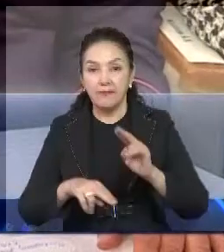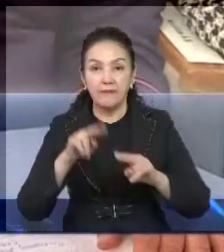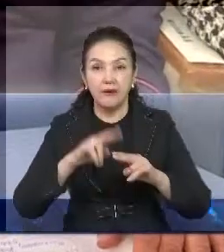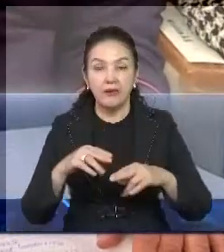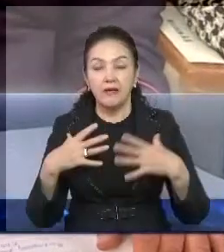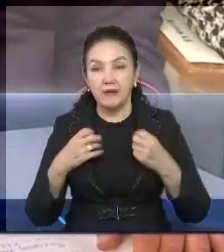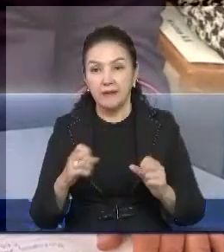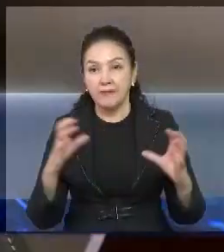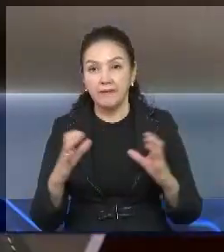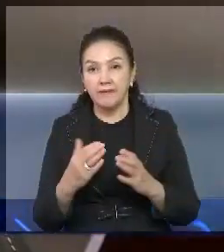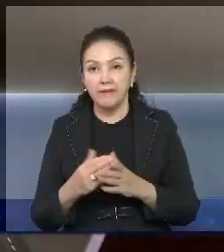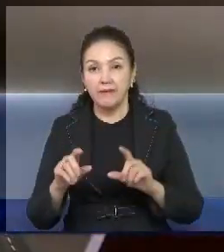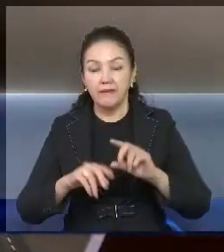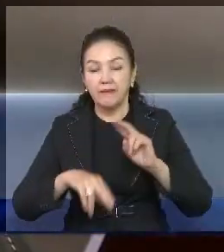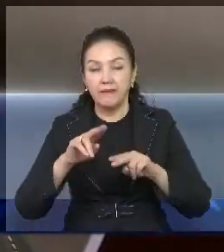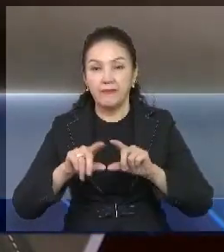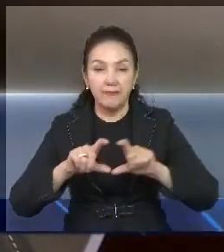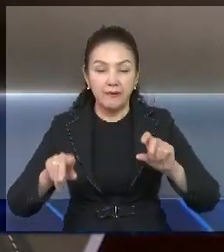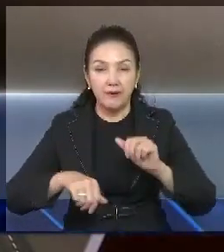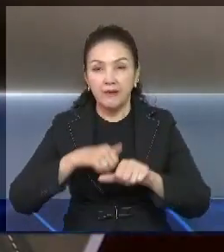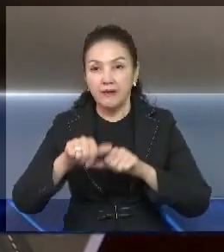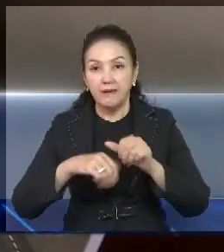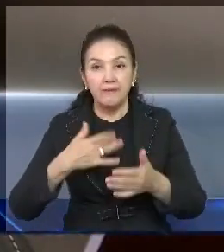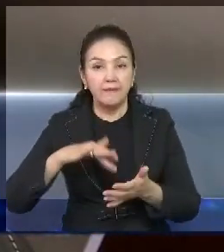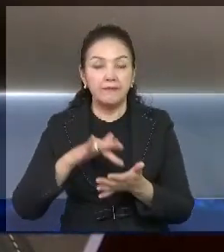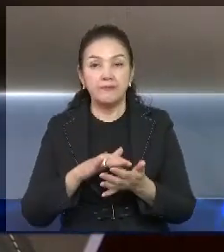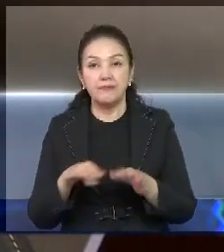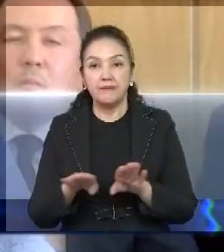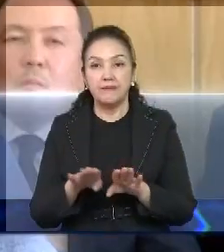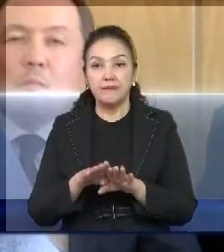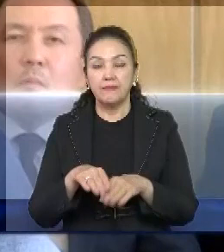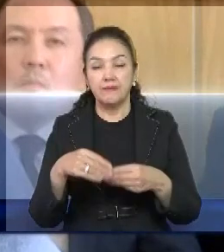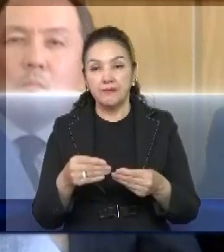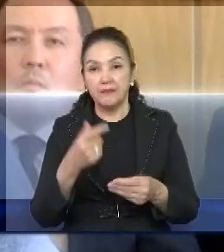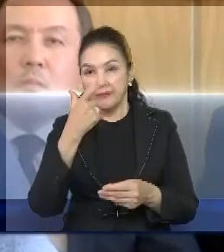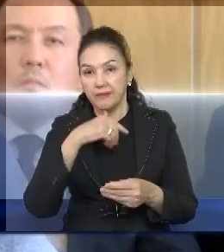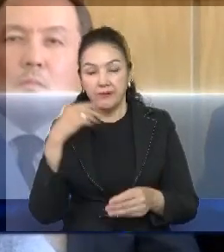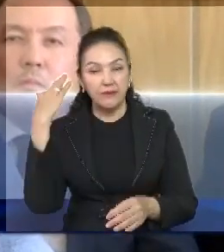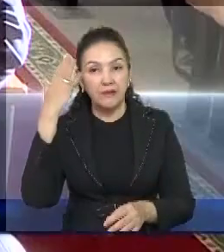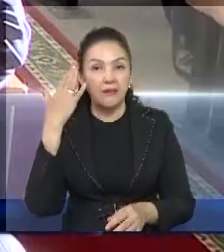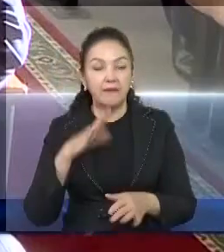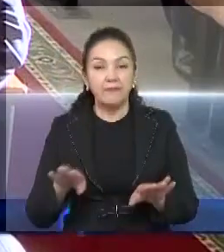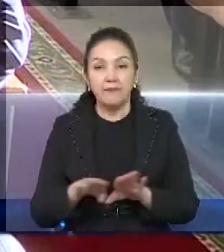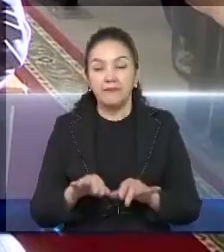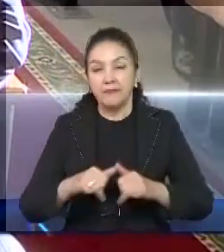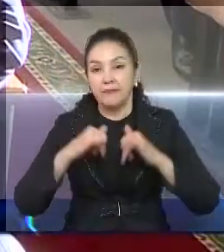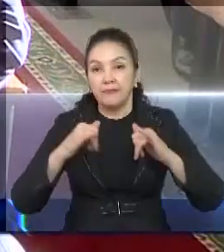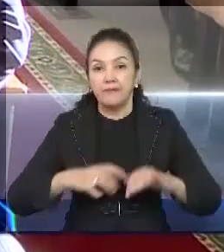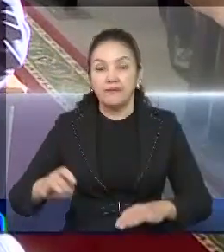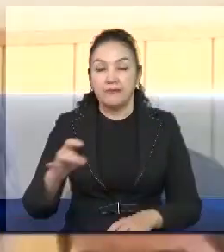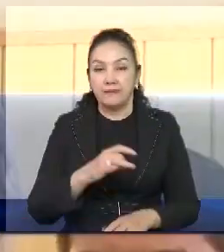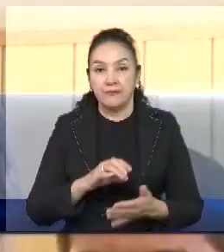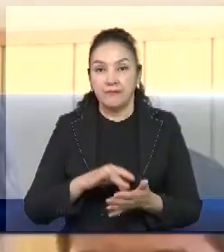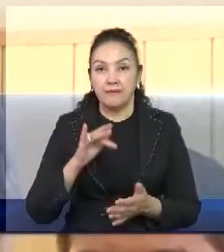объектов здравоохранения возведение школы детских садов жилых массивах города также горожане выдвигали собственные инициативы по дальнейшему развитию областного